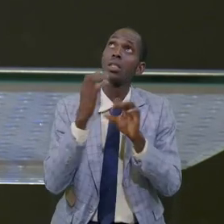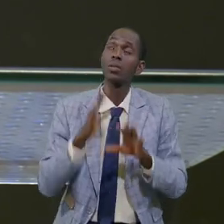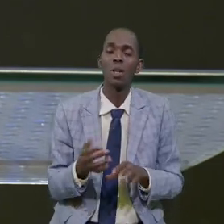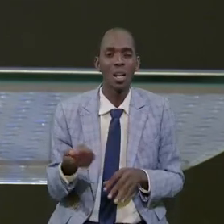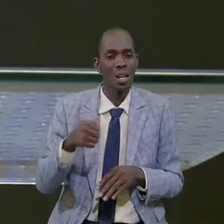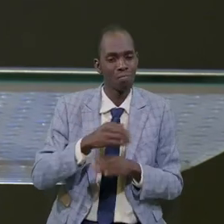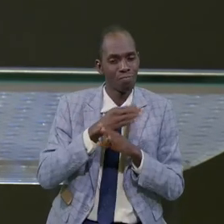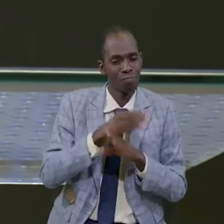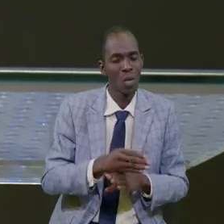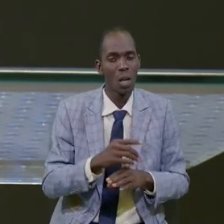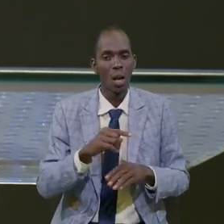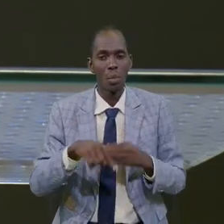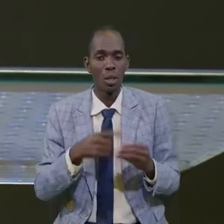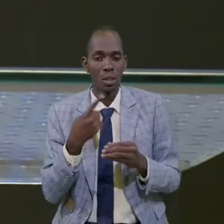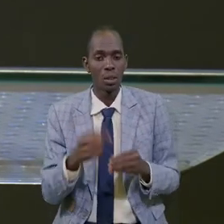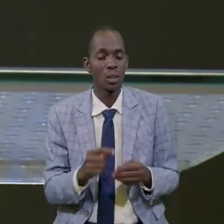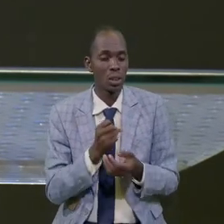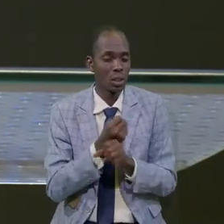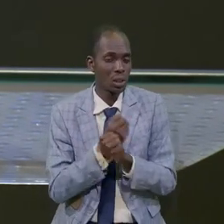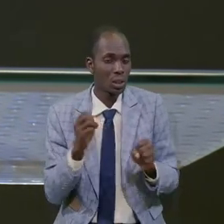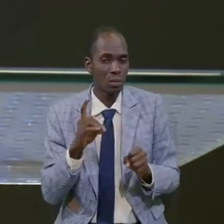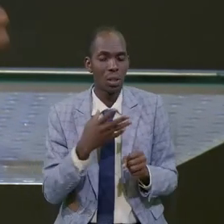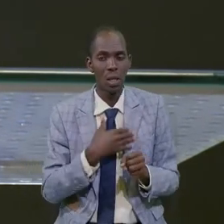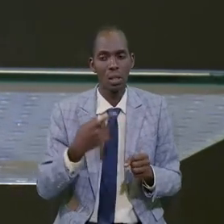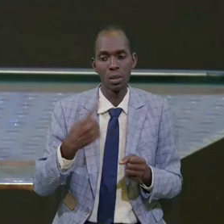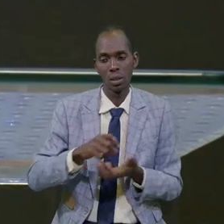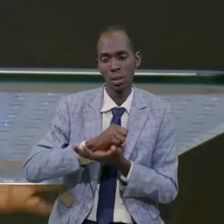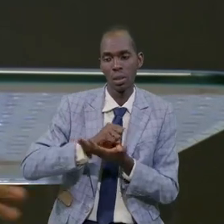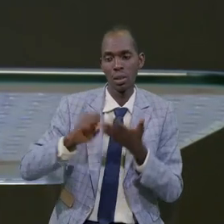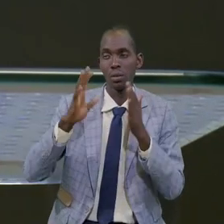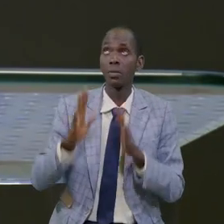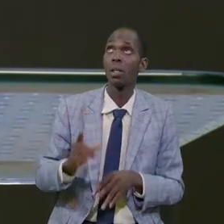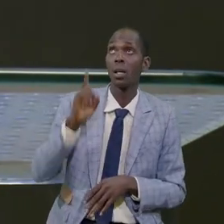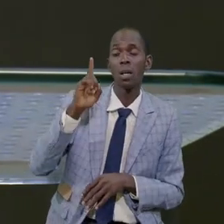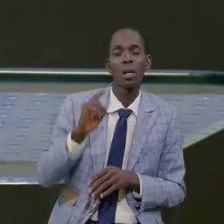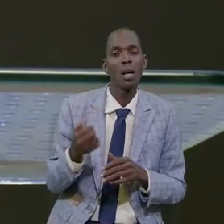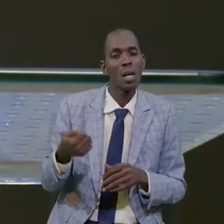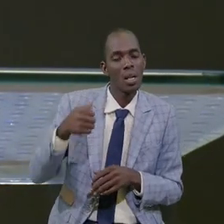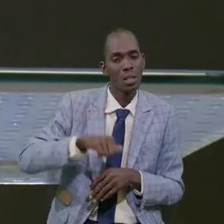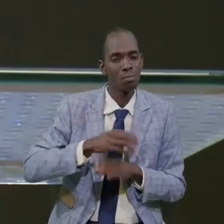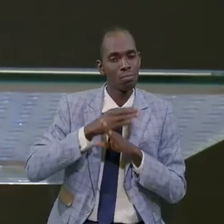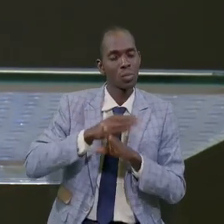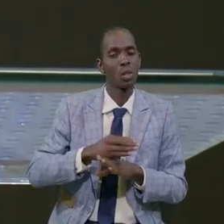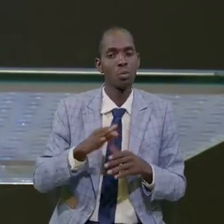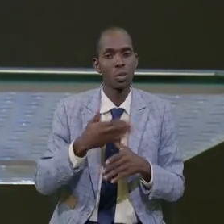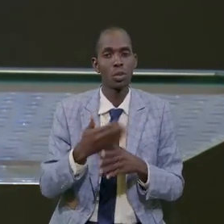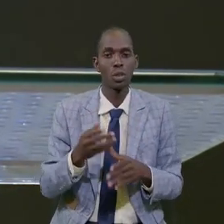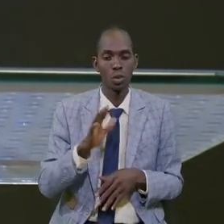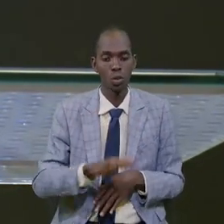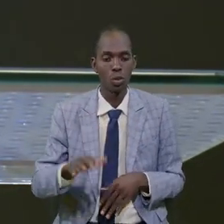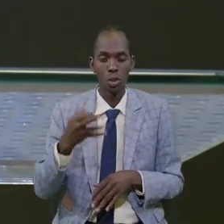entre les saints et le sanctificateur, toute barrière entre les enfants de Dieu et Dieu notre